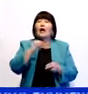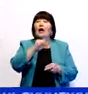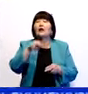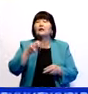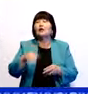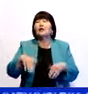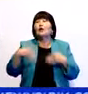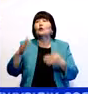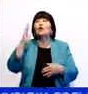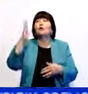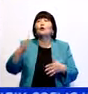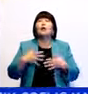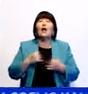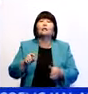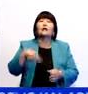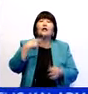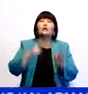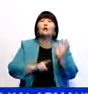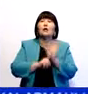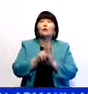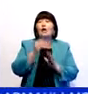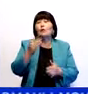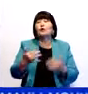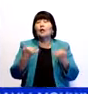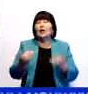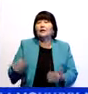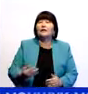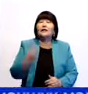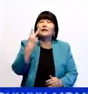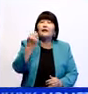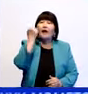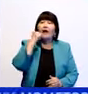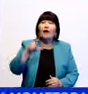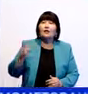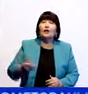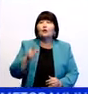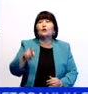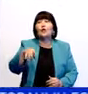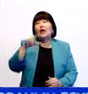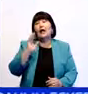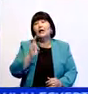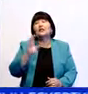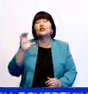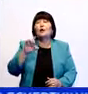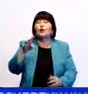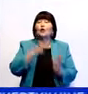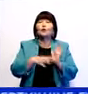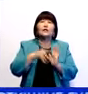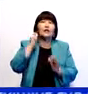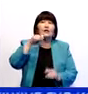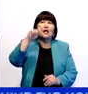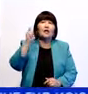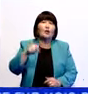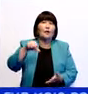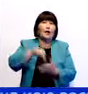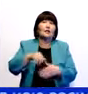өткөнгө салават, болашакка аманат айтуудан басталды. Мунда азыр көздөрү эки ардагер турат. Сонун бири Кабак Смагул. 99 жаштагы майдангерди